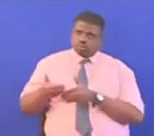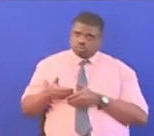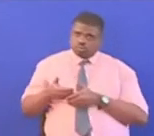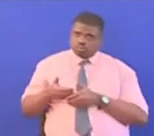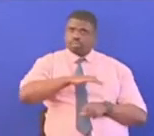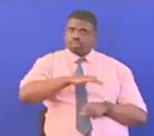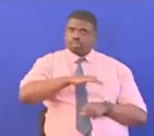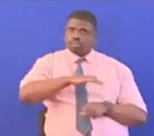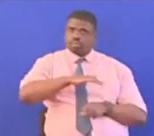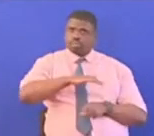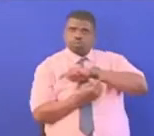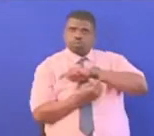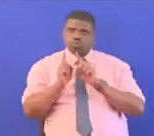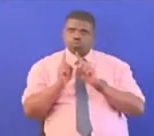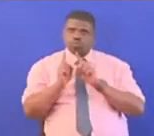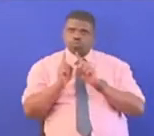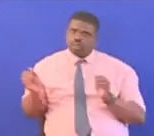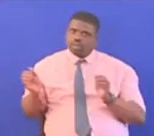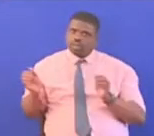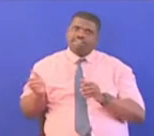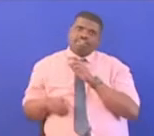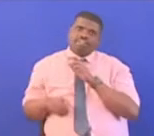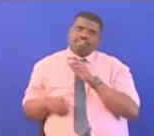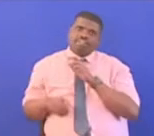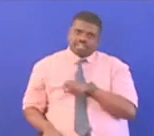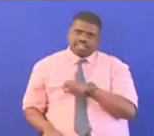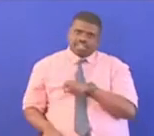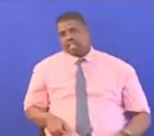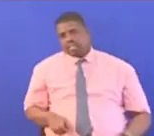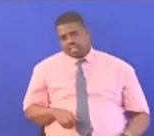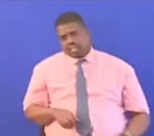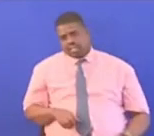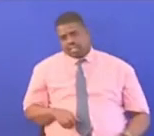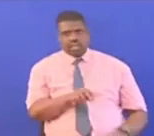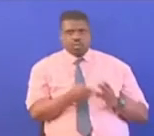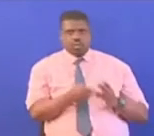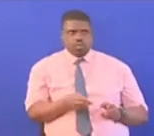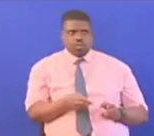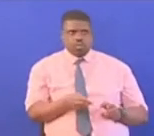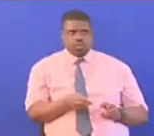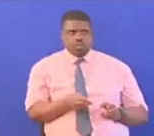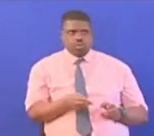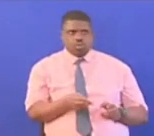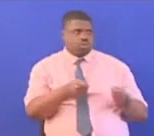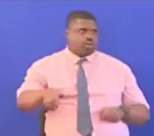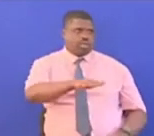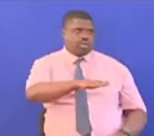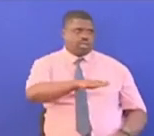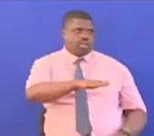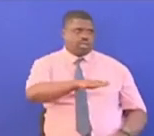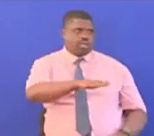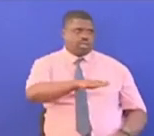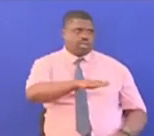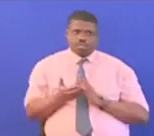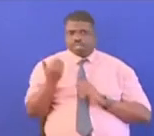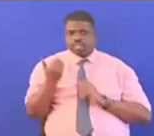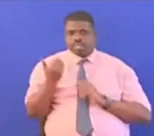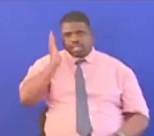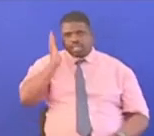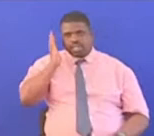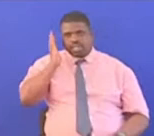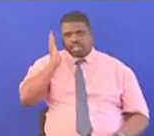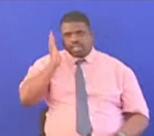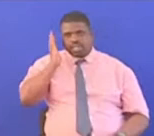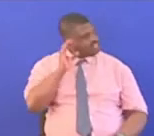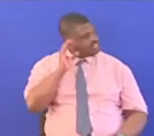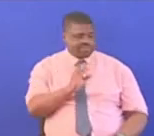na kuyageuza kuwa hifadhi kwa maana ya game reserve au game control area. Nataka niombe serikali yangu sikivu ya CCM,